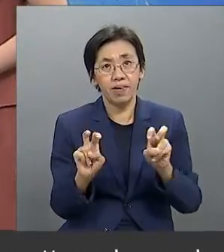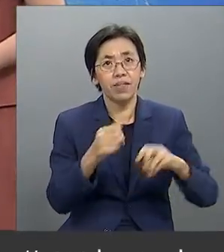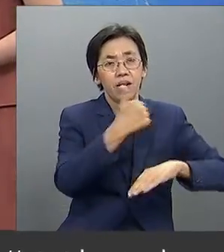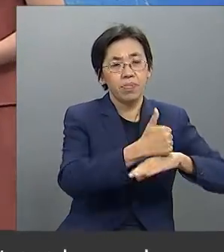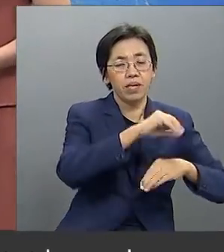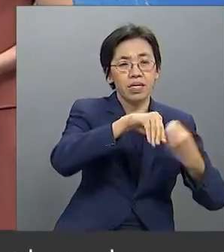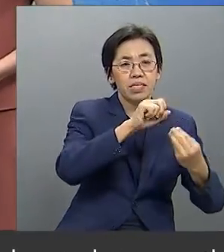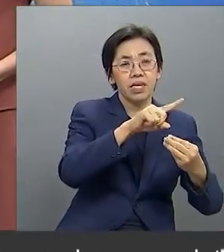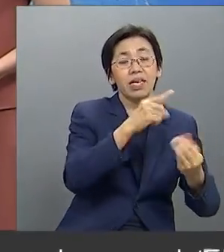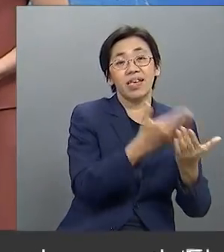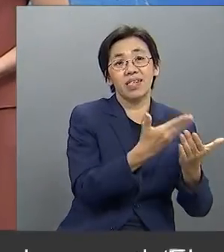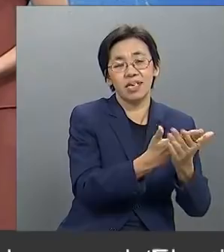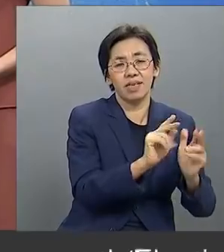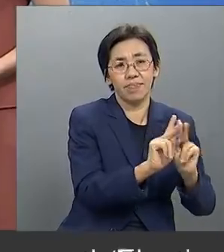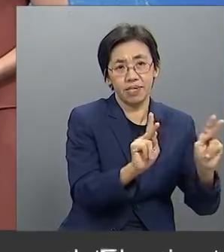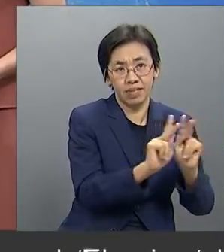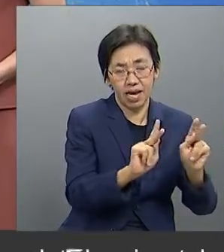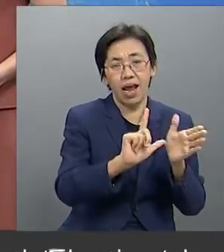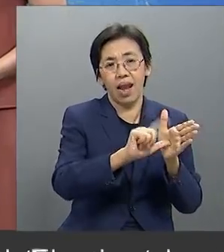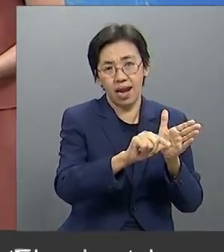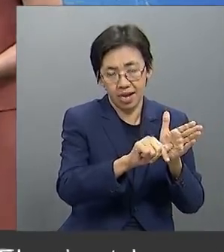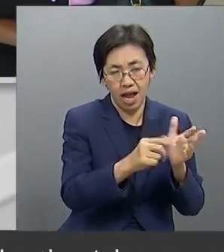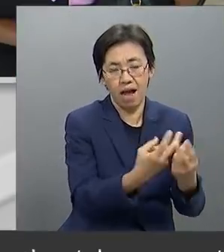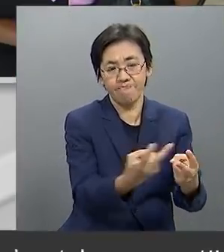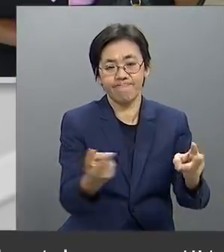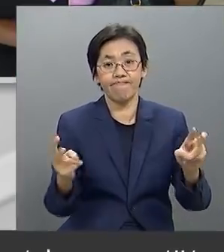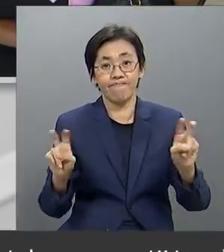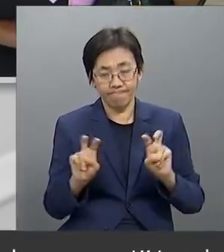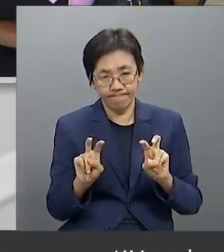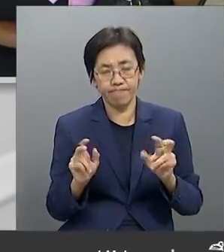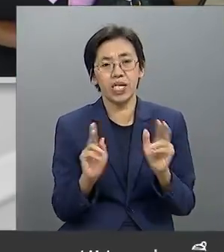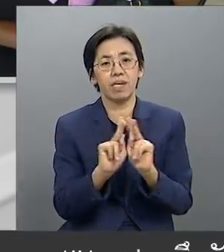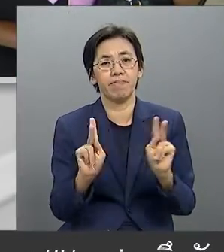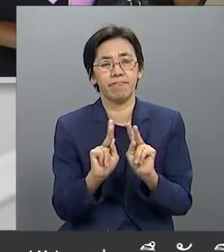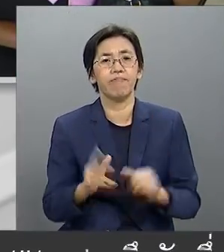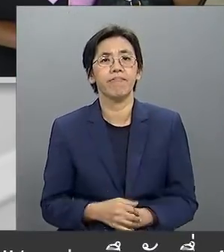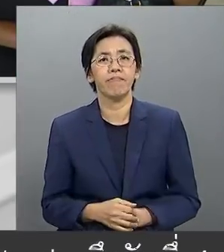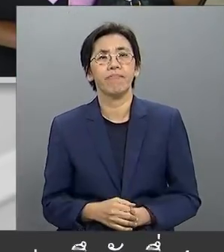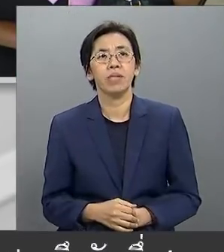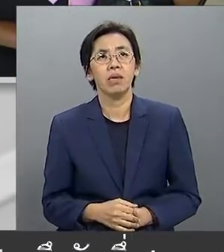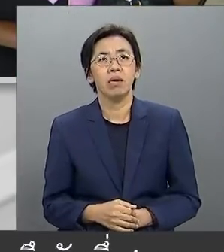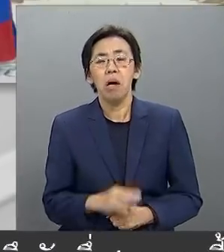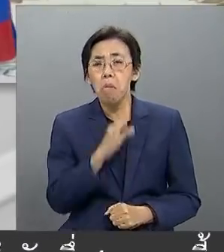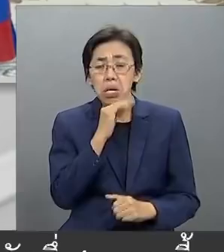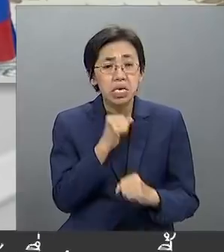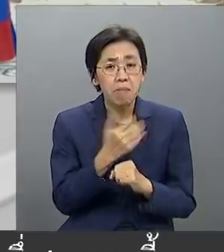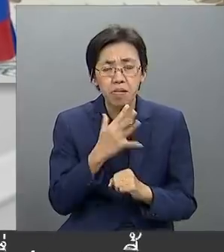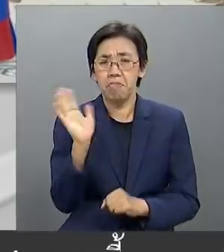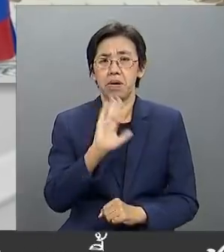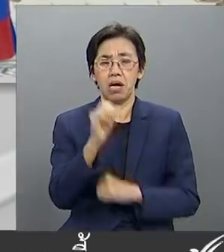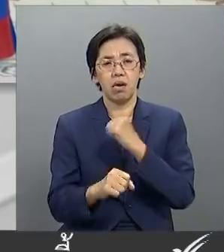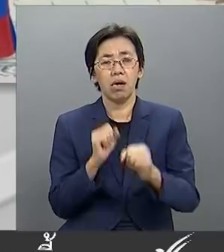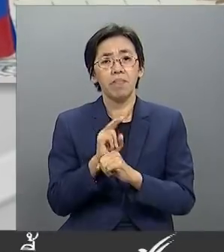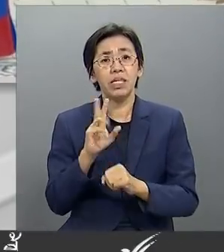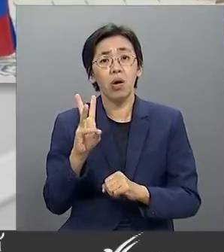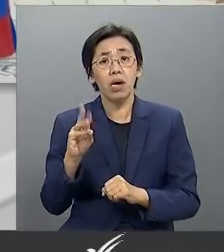จะเป็นกรรมการและเลขานุการนั่นเองนะคะไม่ได้ทำก็ไม่ได้ค่ะเพราะว่าปี 6 6มีอายุไทยที่